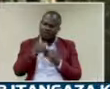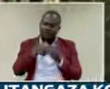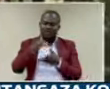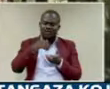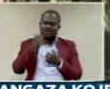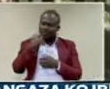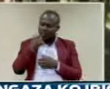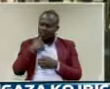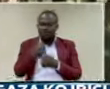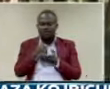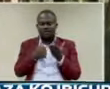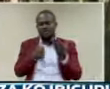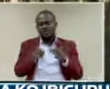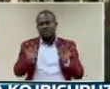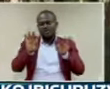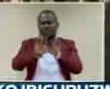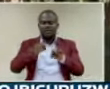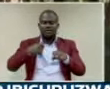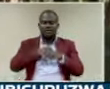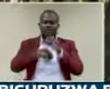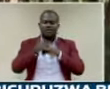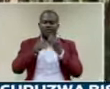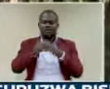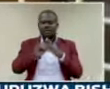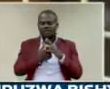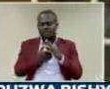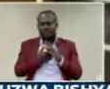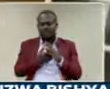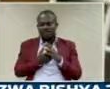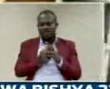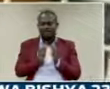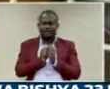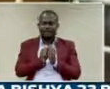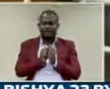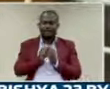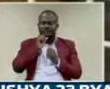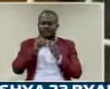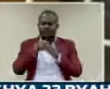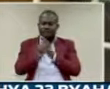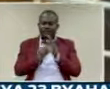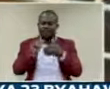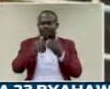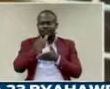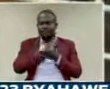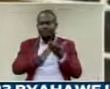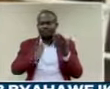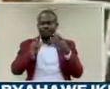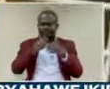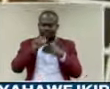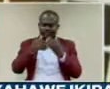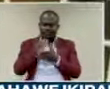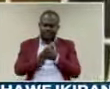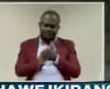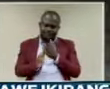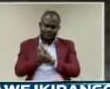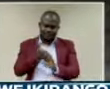bimvangavangiye ibigori, biba ngombwa ko tugurisha inkoko nyine zaratangiye kuryana. Si muri iyo mirenge gusa kuko hari naho izi nkoko zose zashize